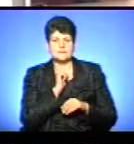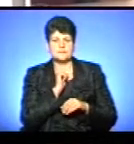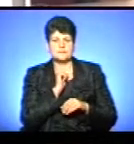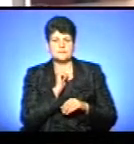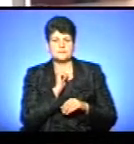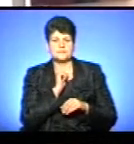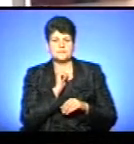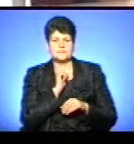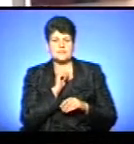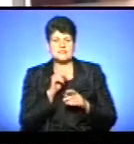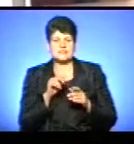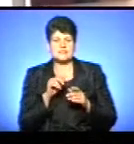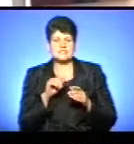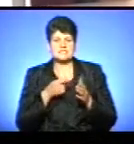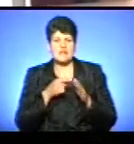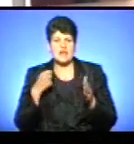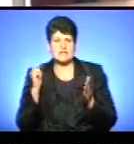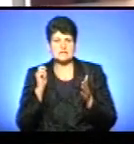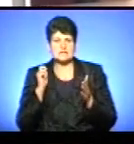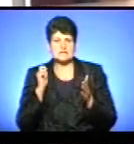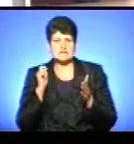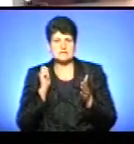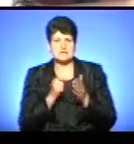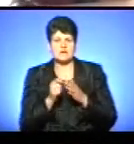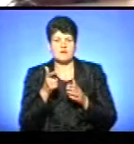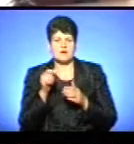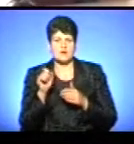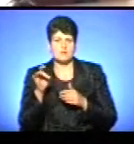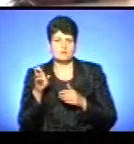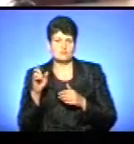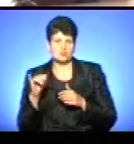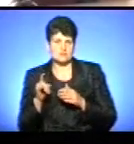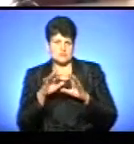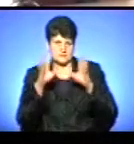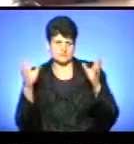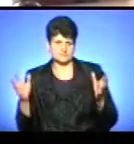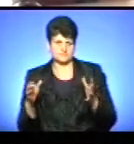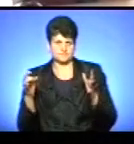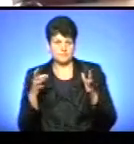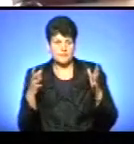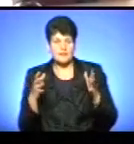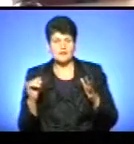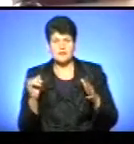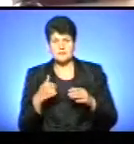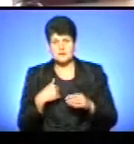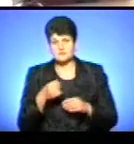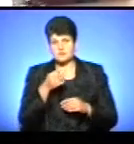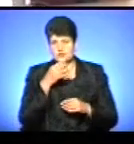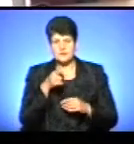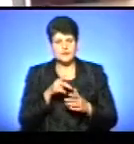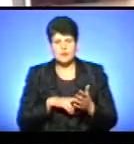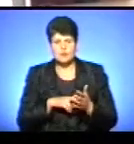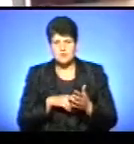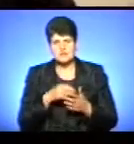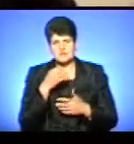що це він запхав цвяхи у гарбузи. І мені це сподобалося, що він не боїться